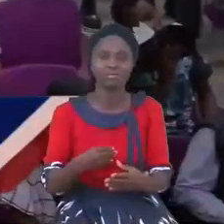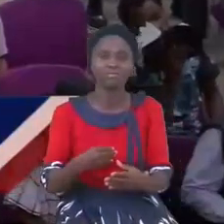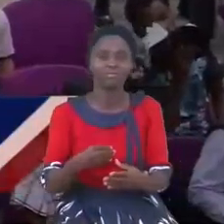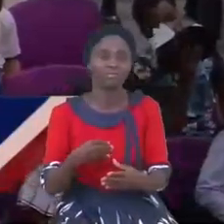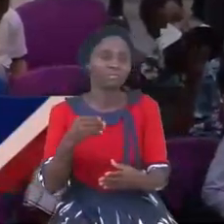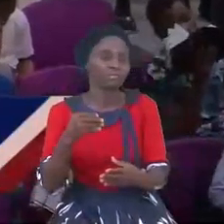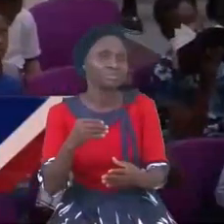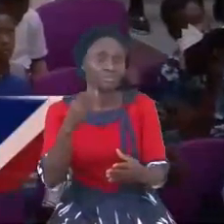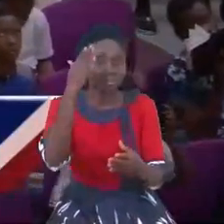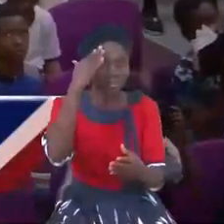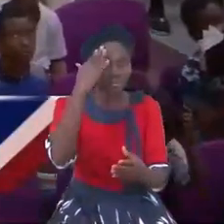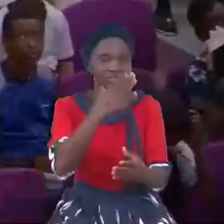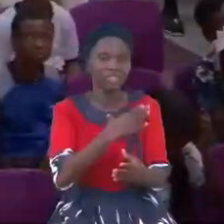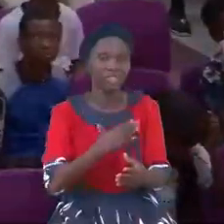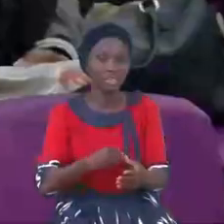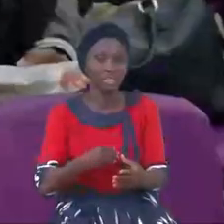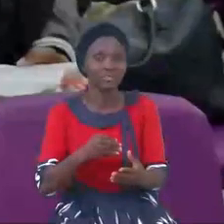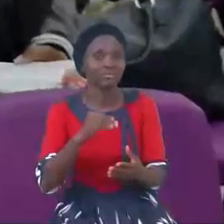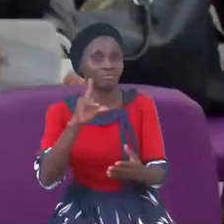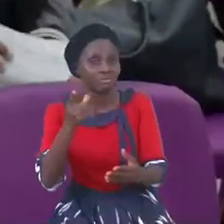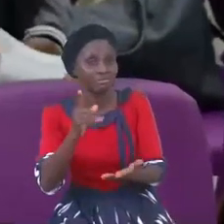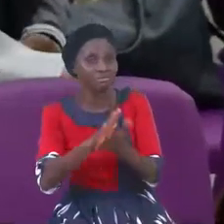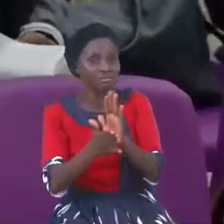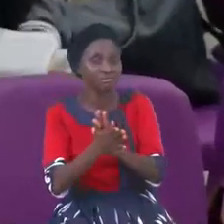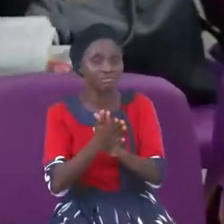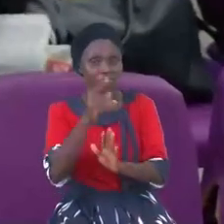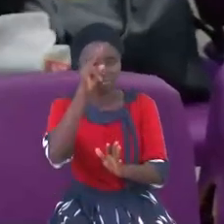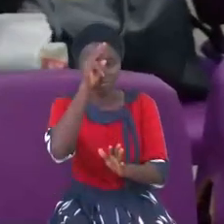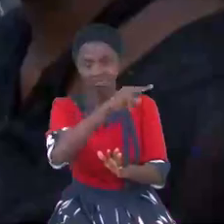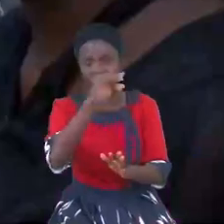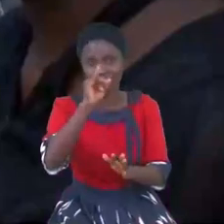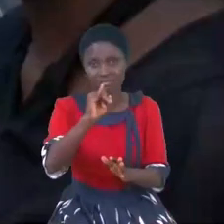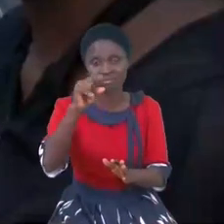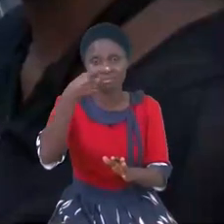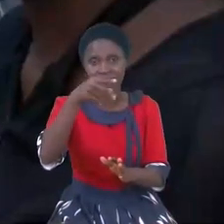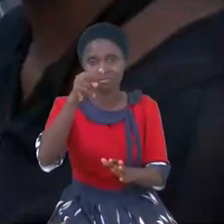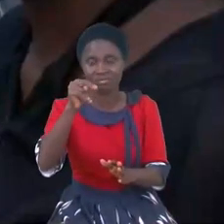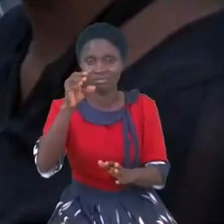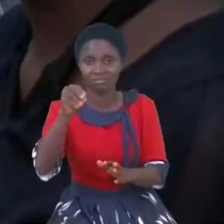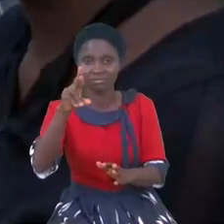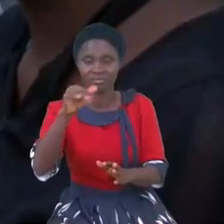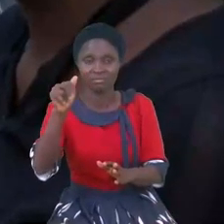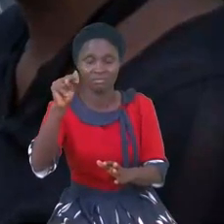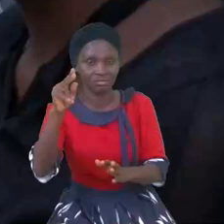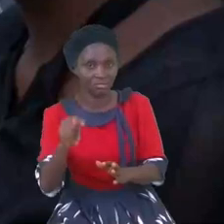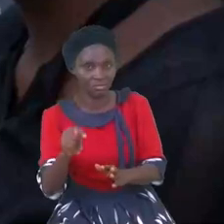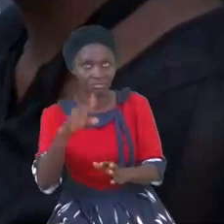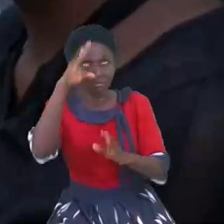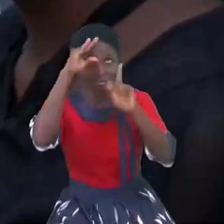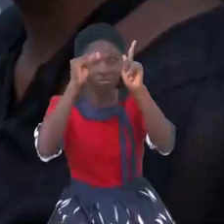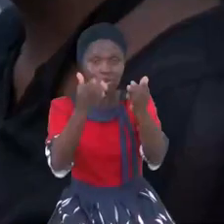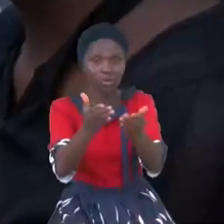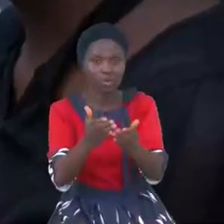ignorant et un peu connaisseur, mais il veut qu'ils parviennent à un niveau